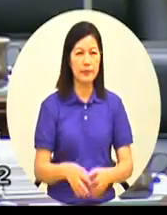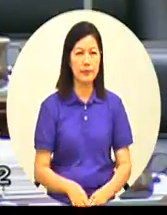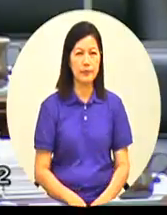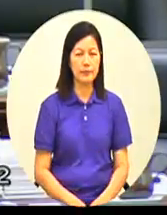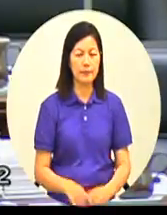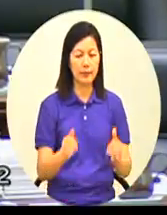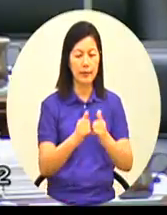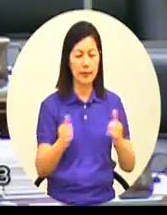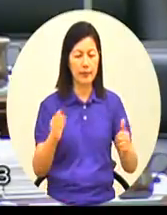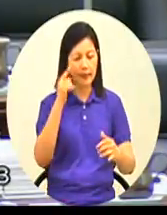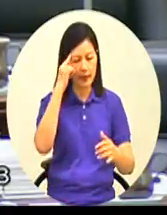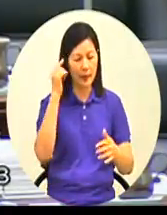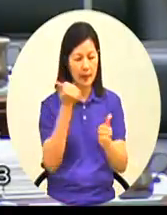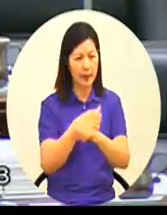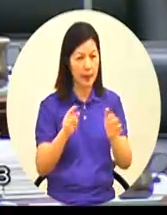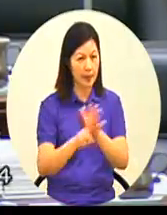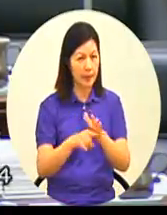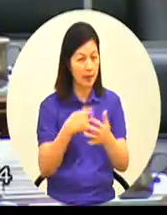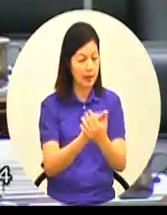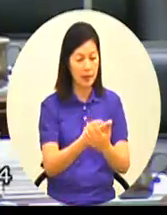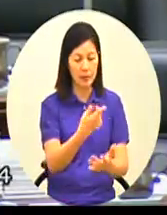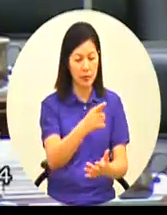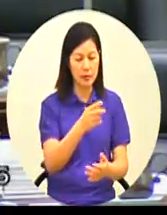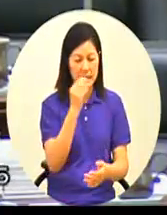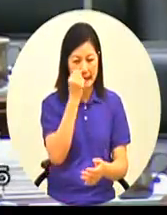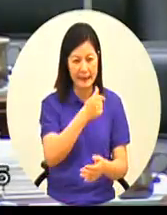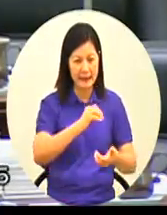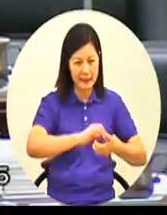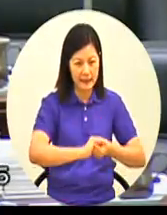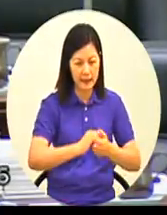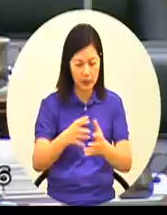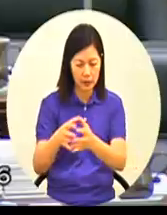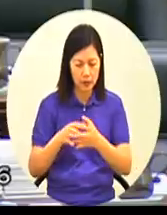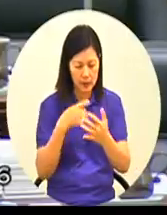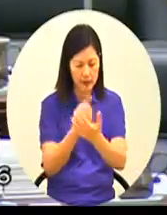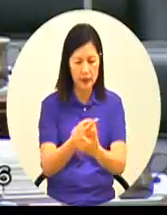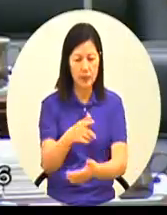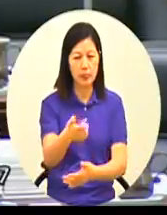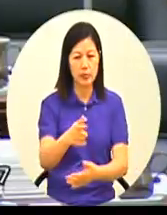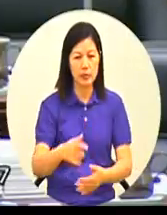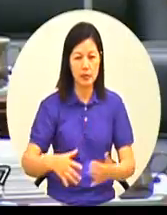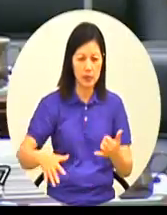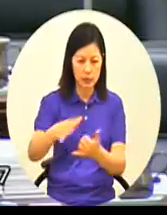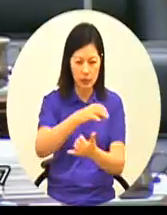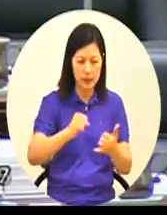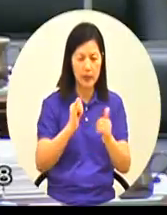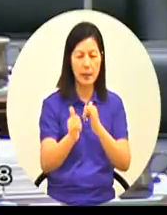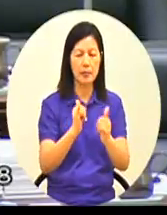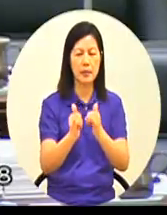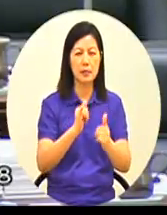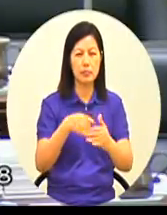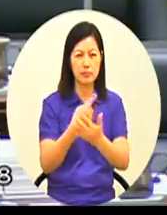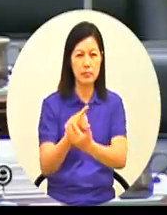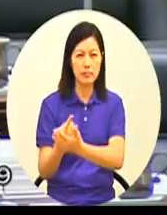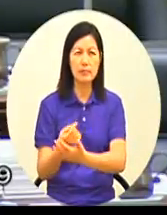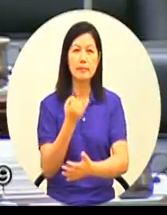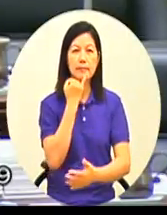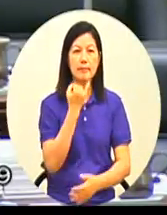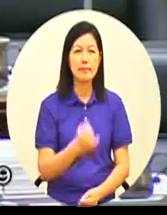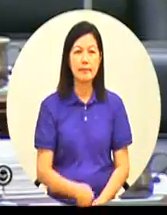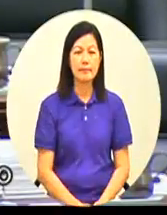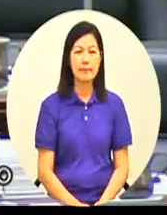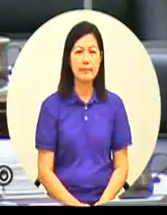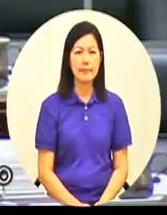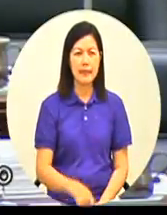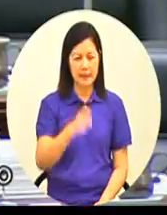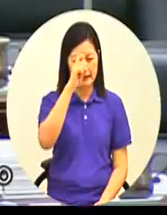代表参与的，不是某一些特定的团体参与的，而是全民都可以去参与的。我们期